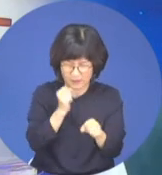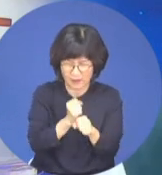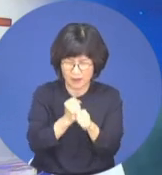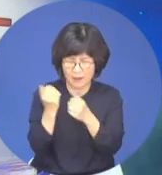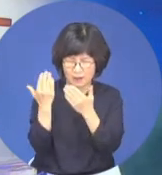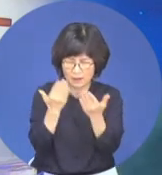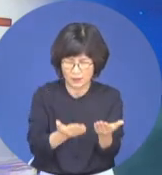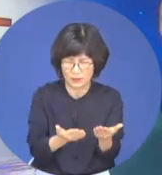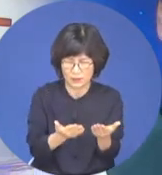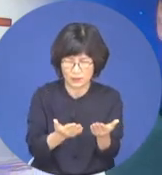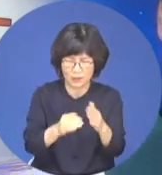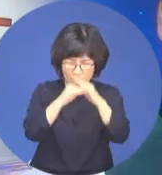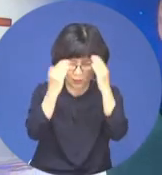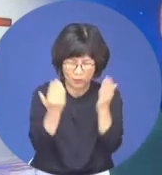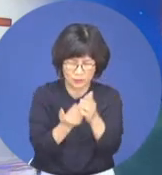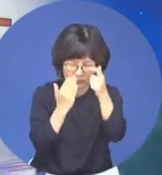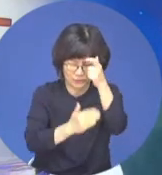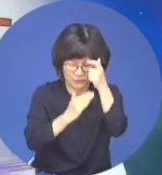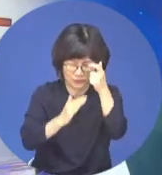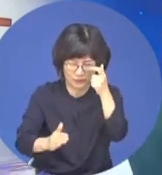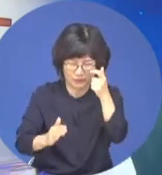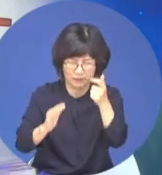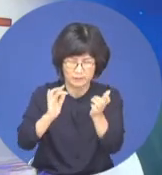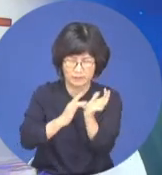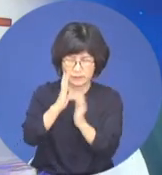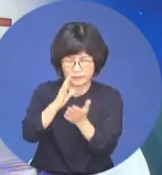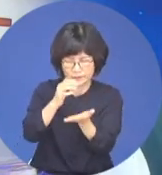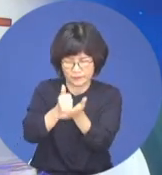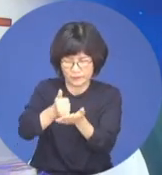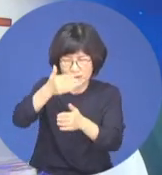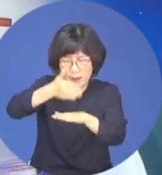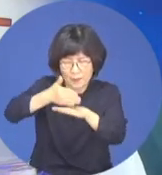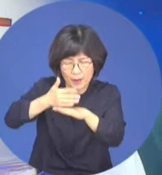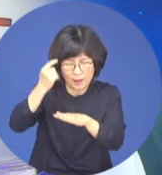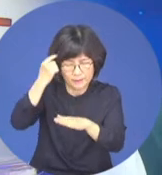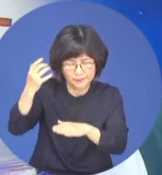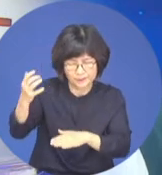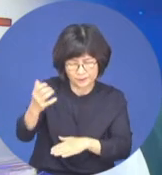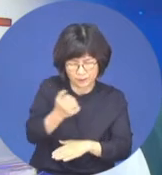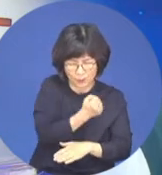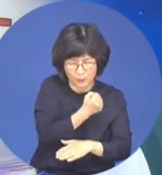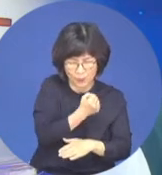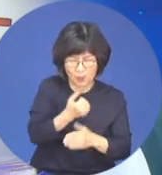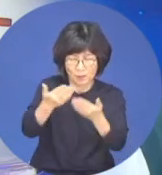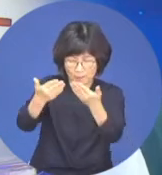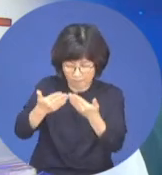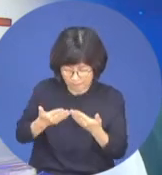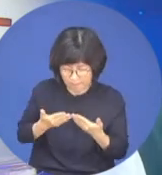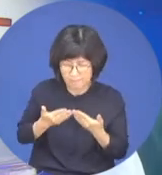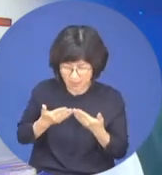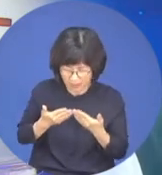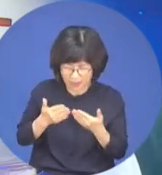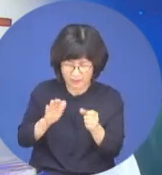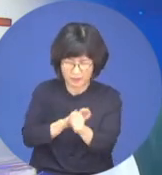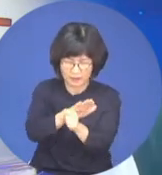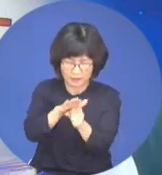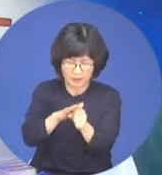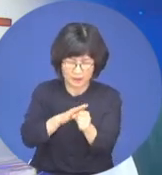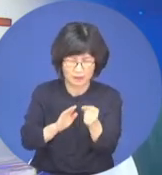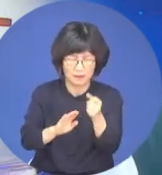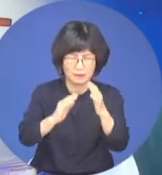사랑을 감사함으로 누리되 받은 사랑을 이웃과 열방을 향해